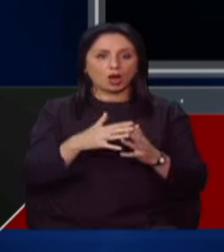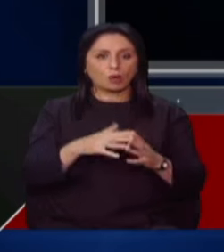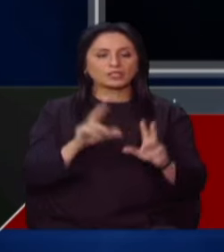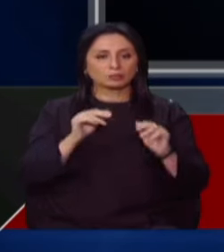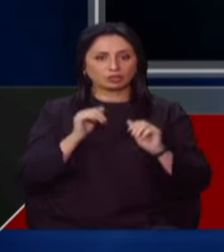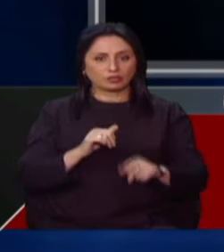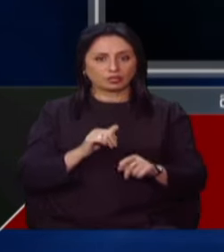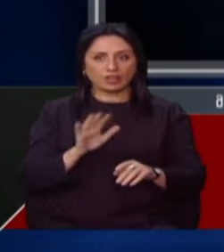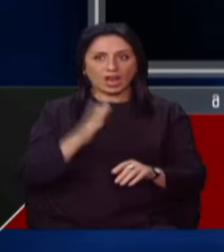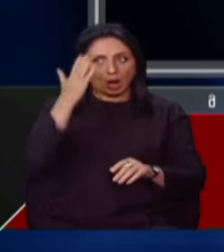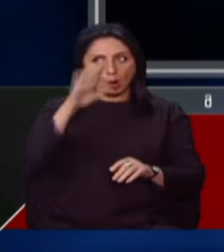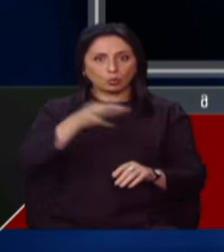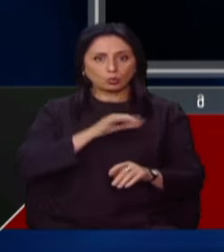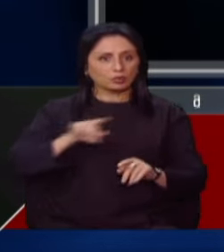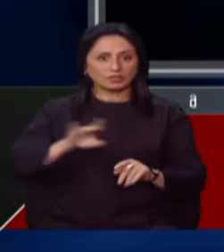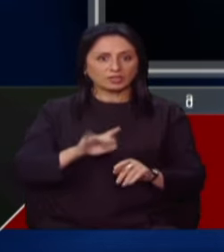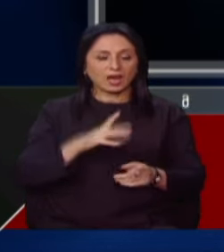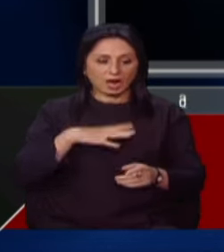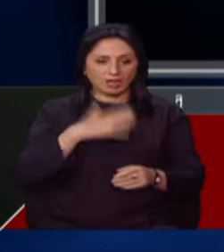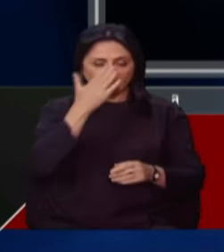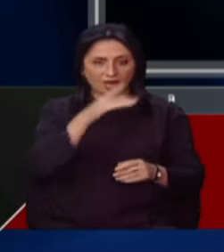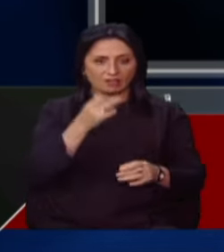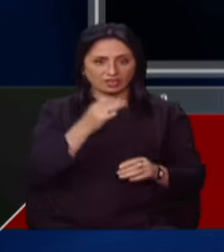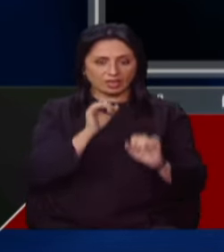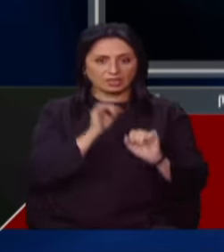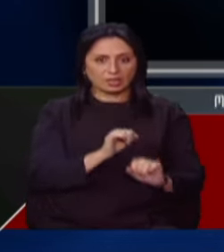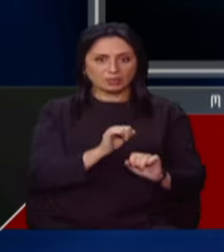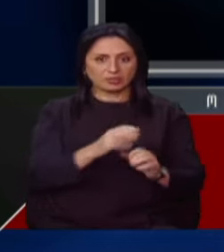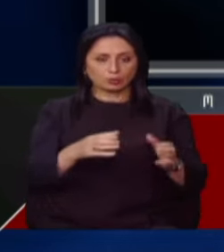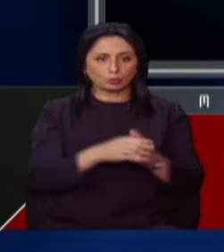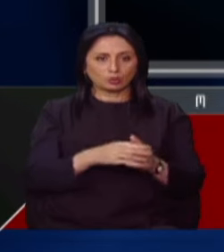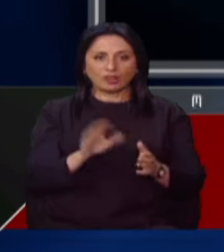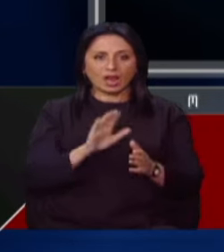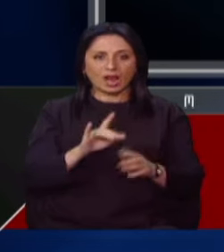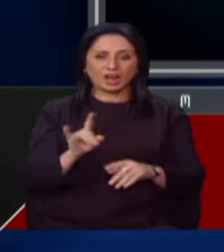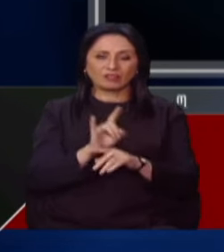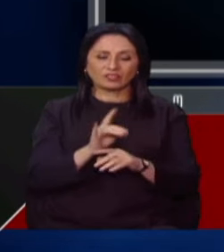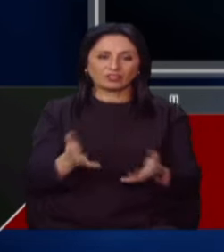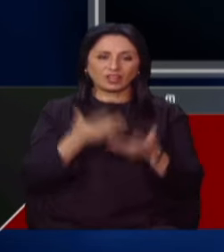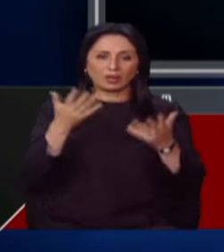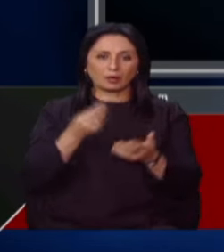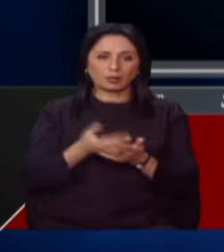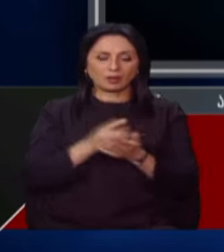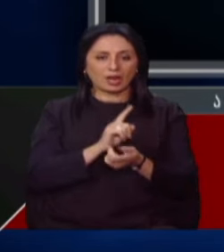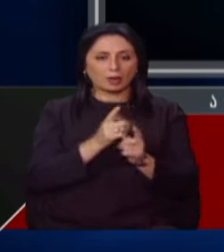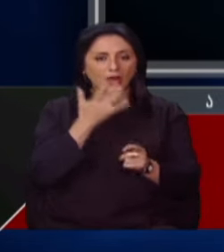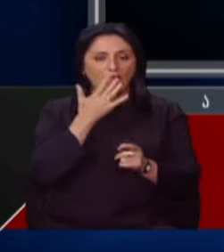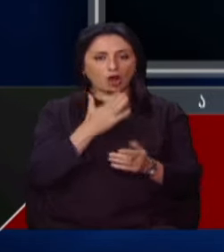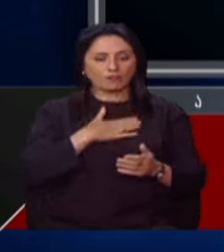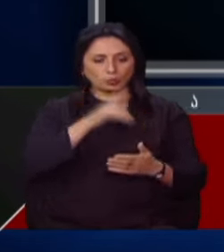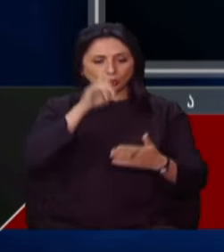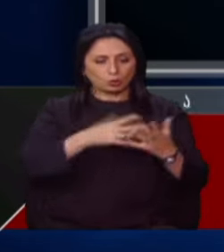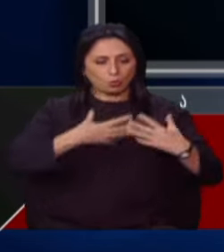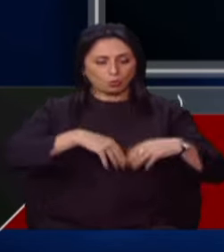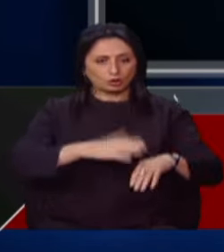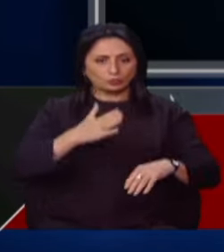არამედ მშვიდობას, არა უცხო ქვეყნის აგენტებს, არამედ ქართველი ხალხის ინტერესების დამცველ გუნდს, არა ფსევდოლიბერალურ ღირებულებებს, არამედ ეროვნულობაზე,